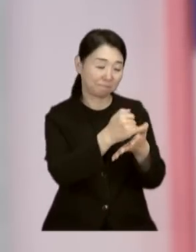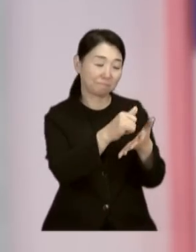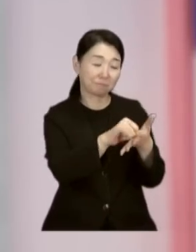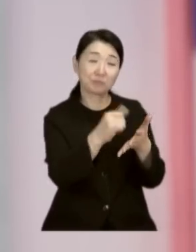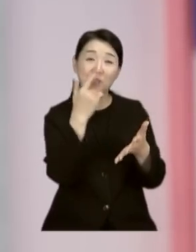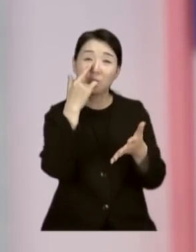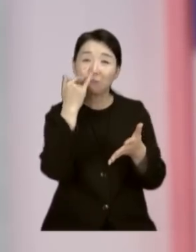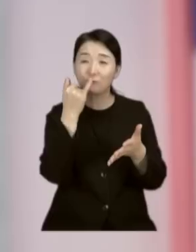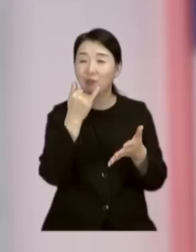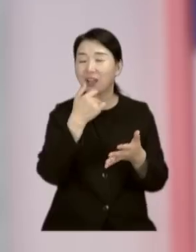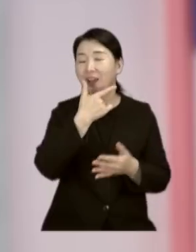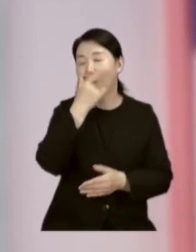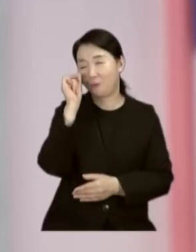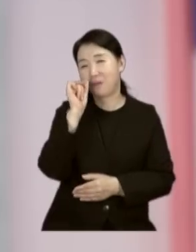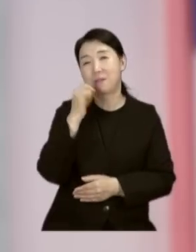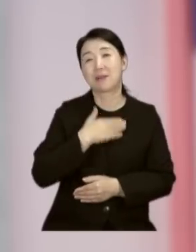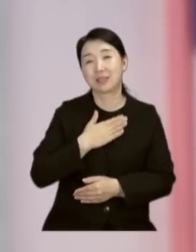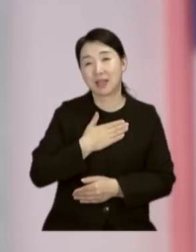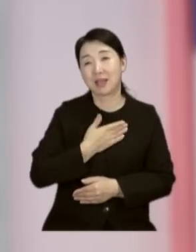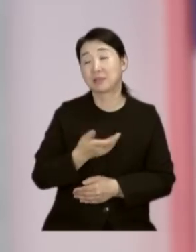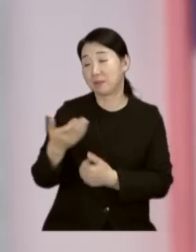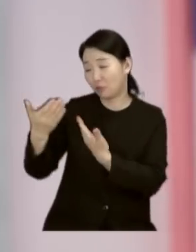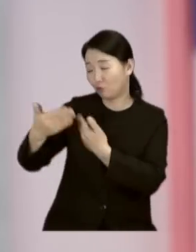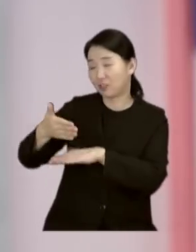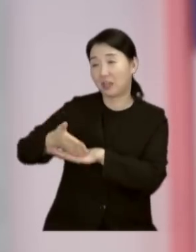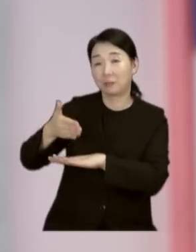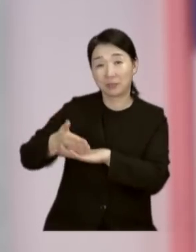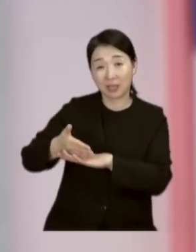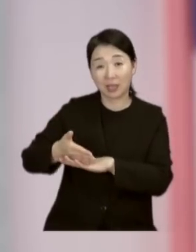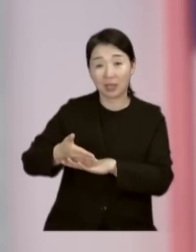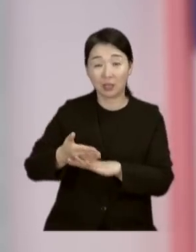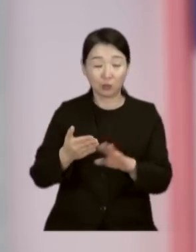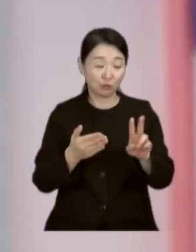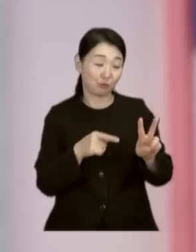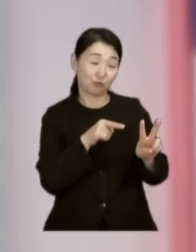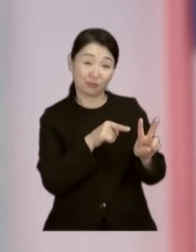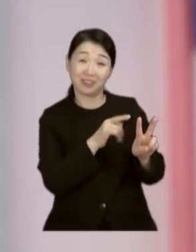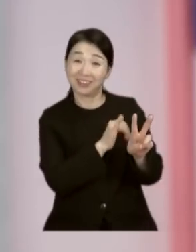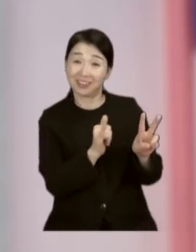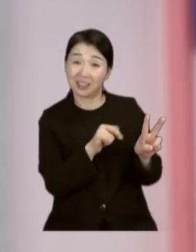유경이 부족한 엄마에게 주셔서 감사합니다. 어, 이 아이들이